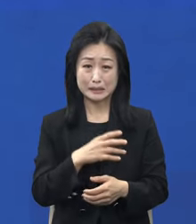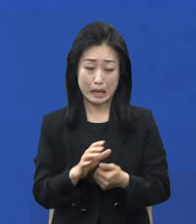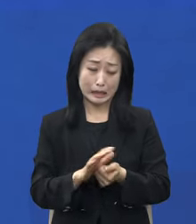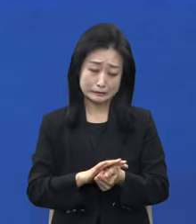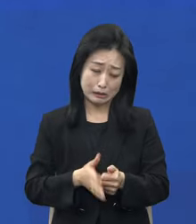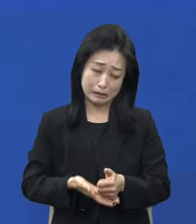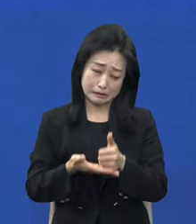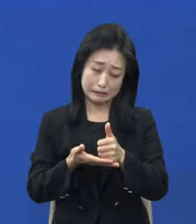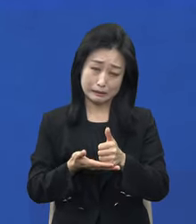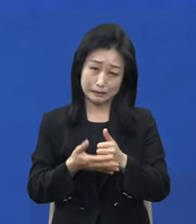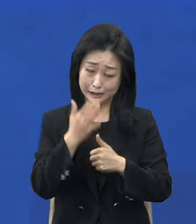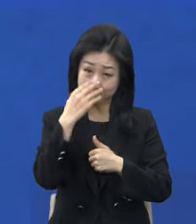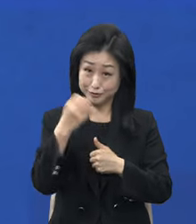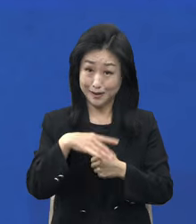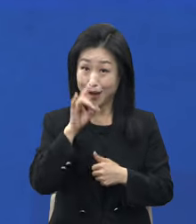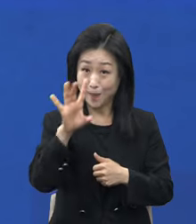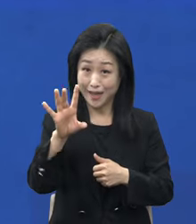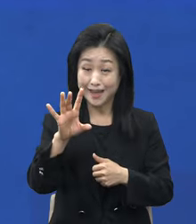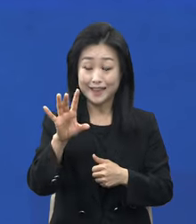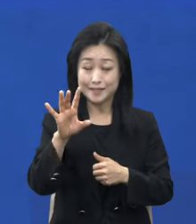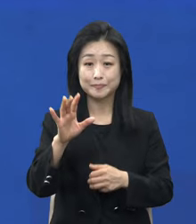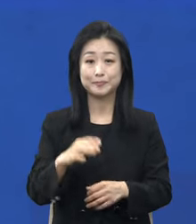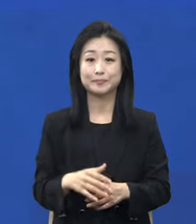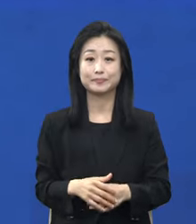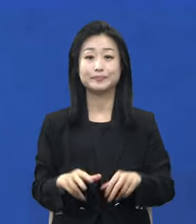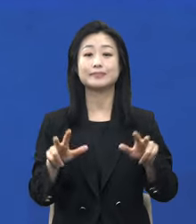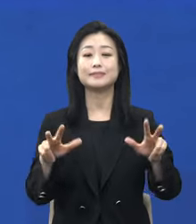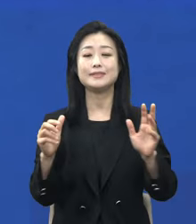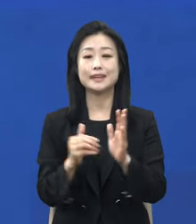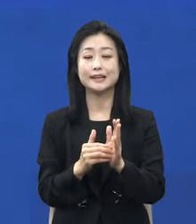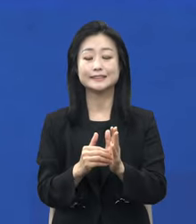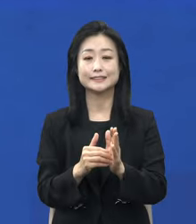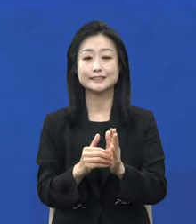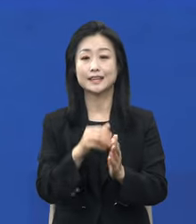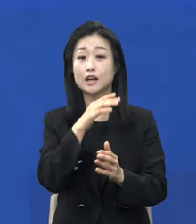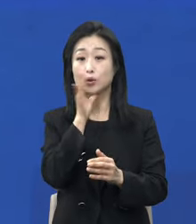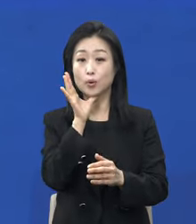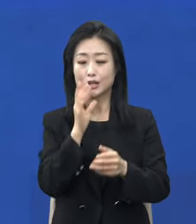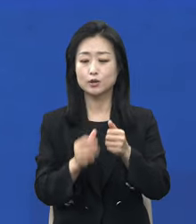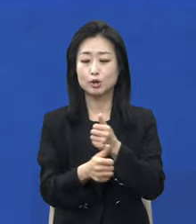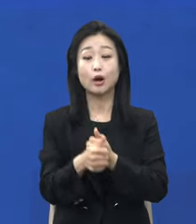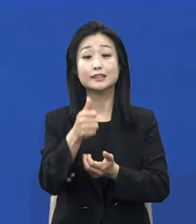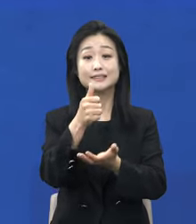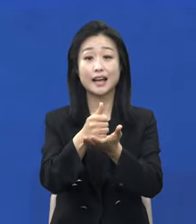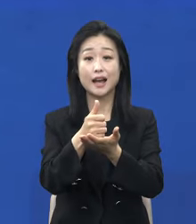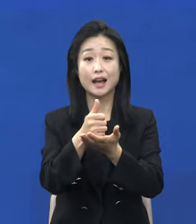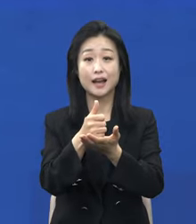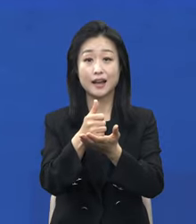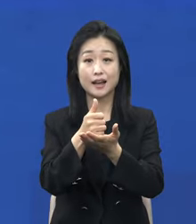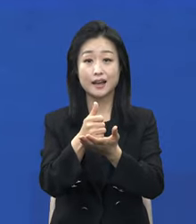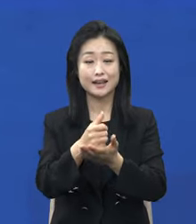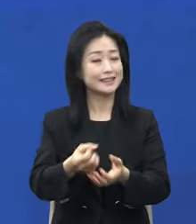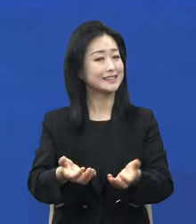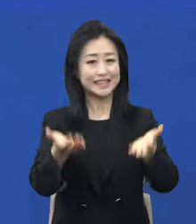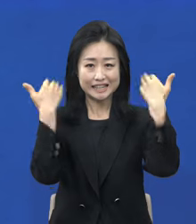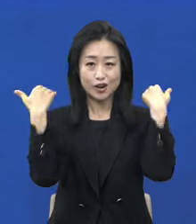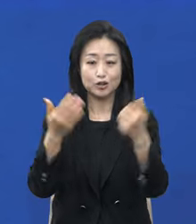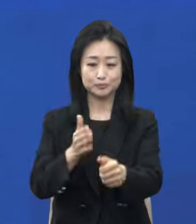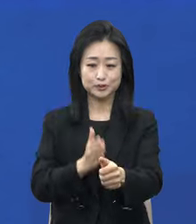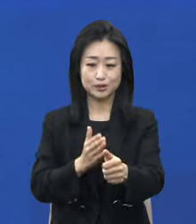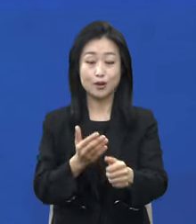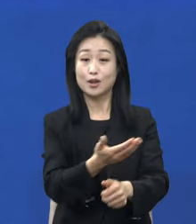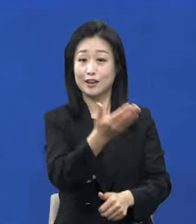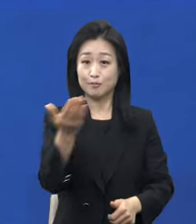되겠습니까? 물론 안 됩니다. 지금까지의 노인위원장은 잊어주십시오. 여러분